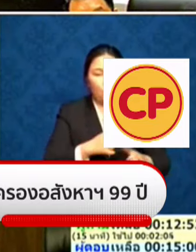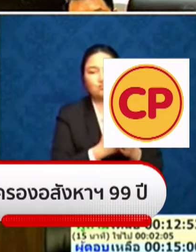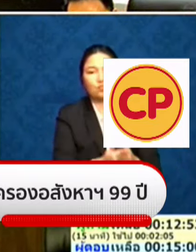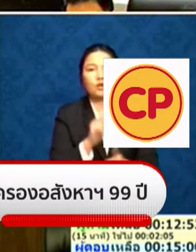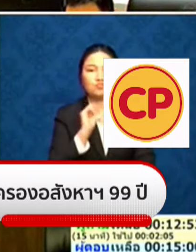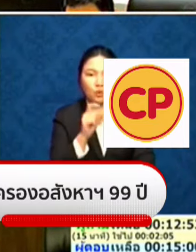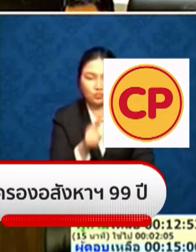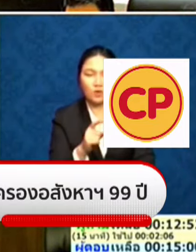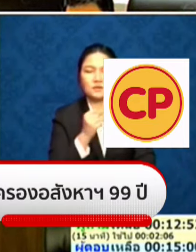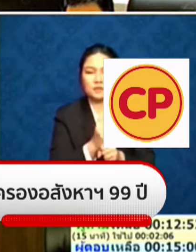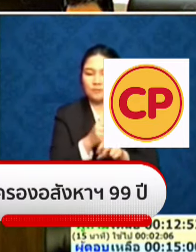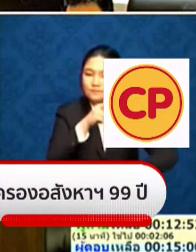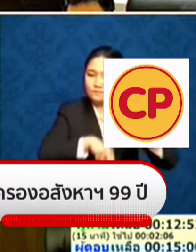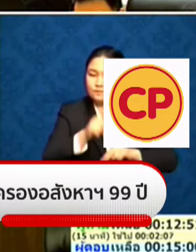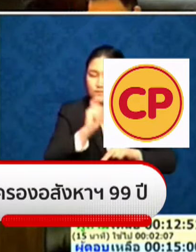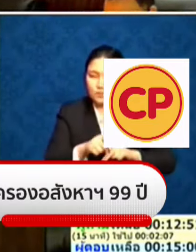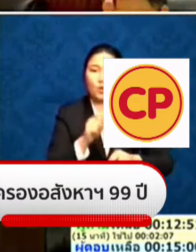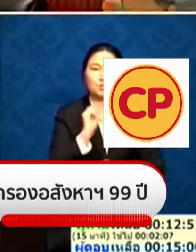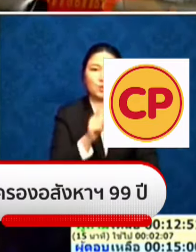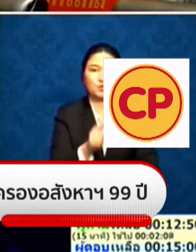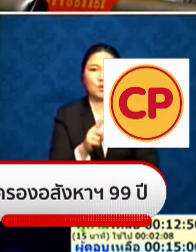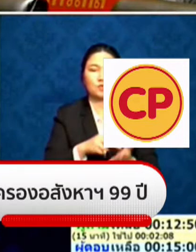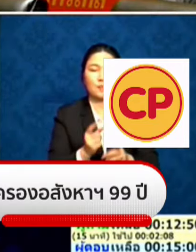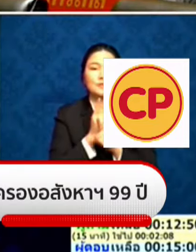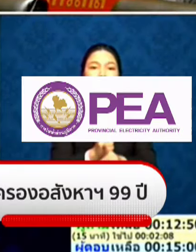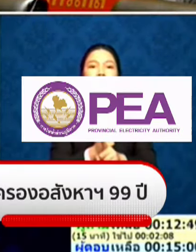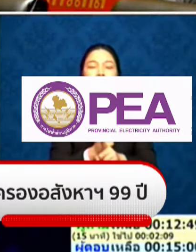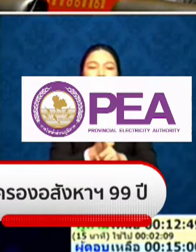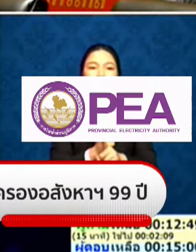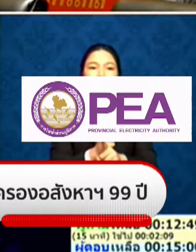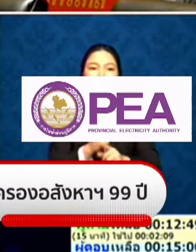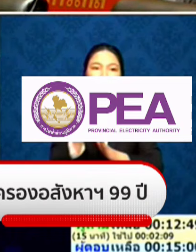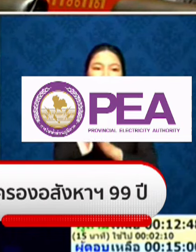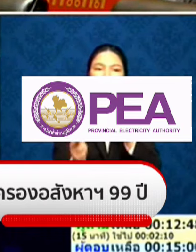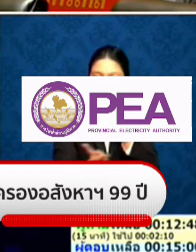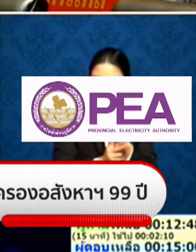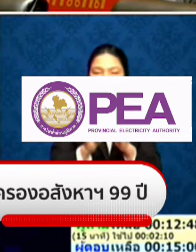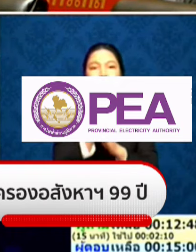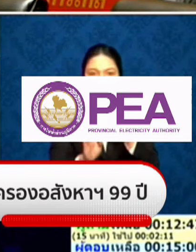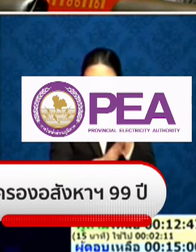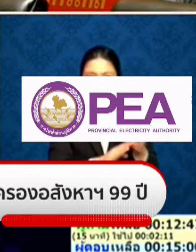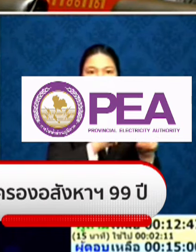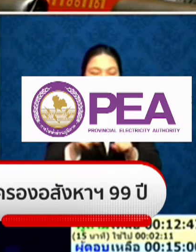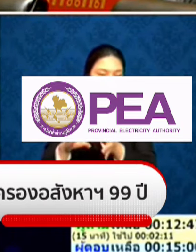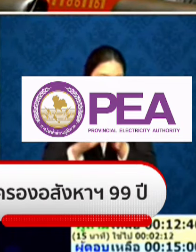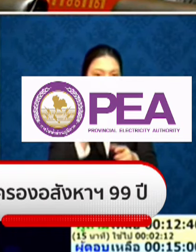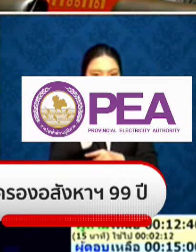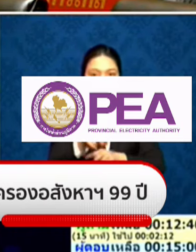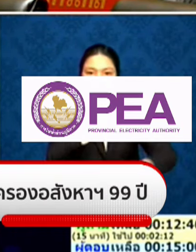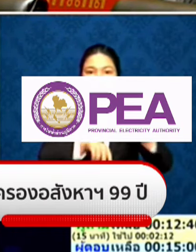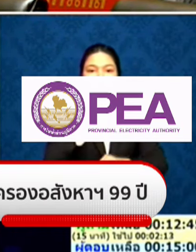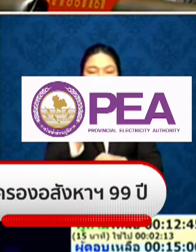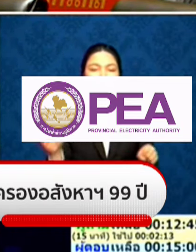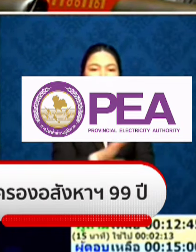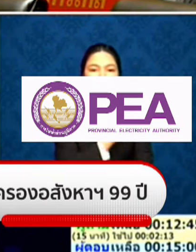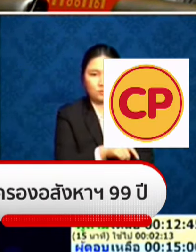แล้วก็เป็นเรื่องที่สังคมกังวลมากซึ่งเรื่องนี้เหมือนจะมีมาตั้งแต่รัฐบาลเดิมแล้วไหมเนาะที่พูดกันแต่ครั้งนี้เนี่ยเหมือน